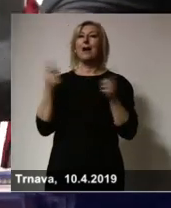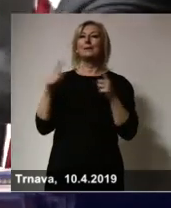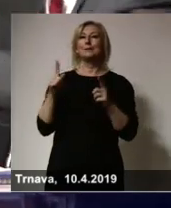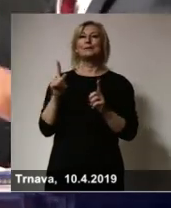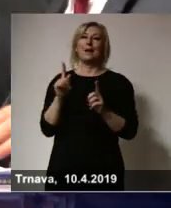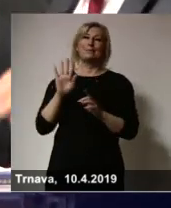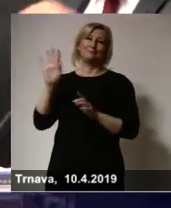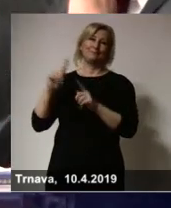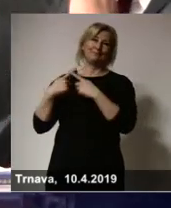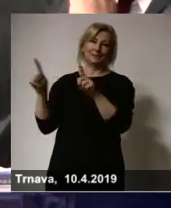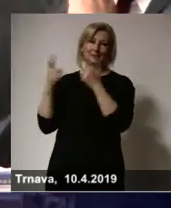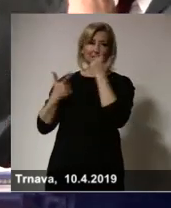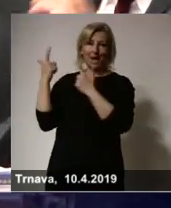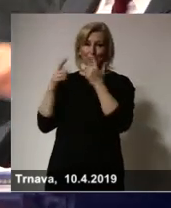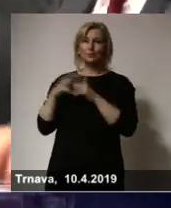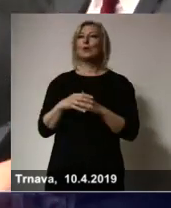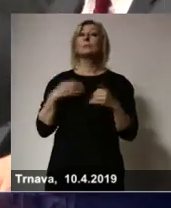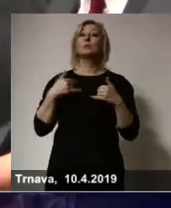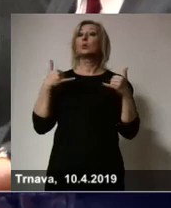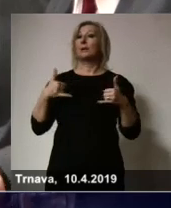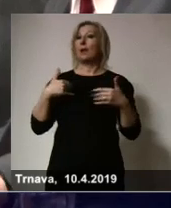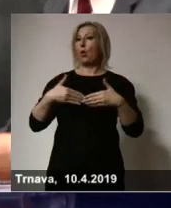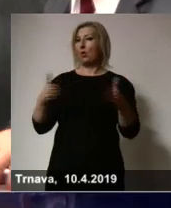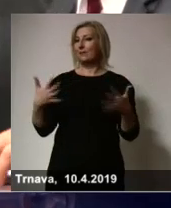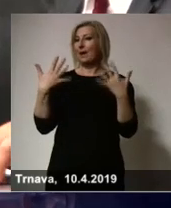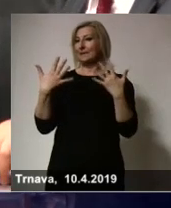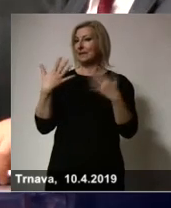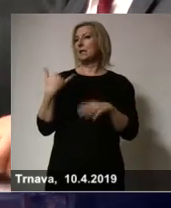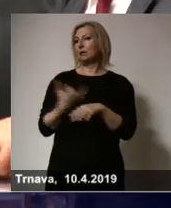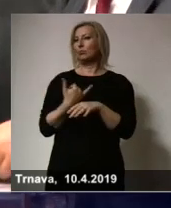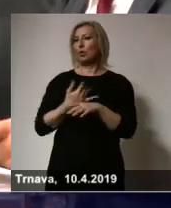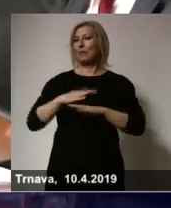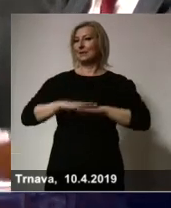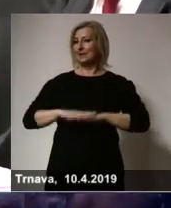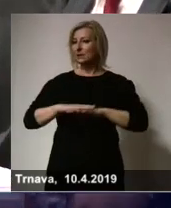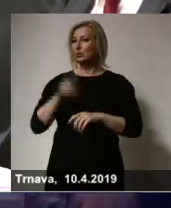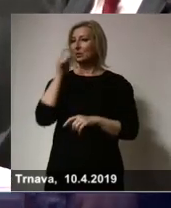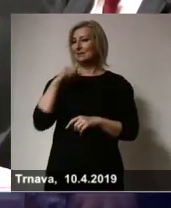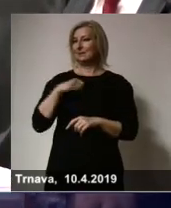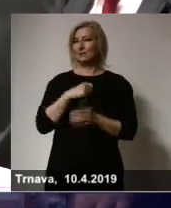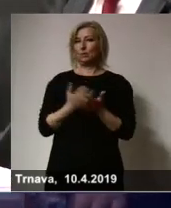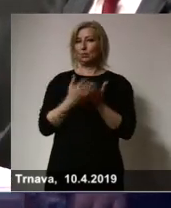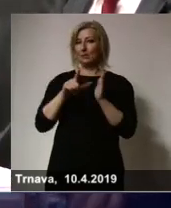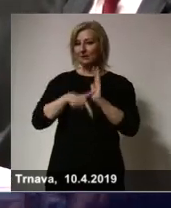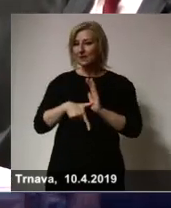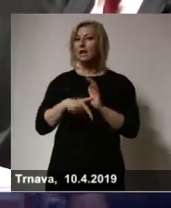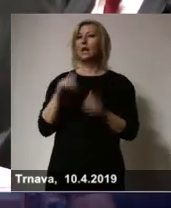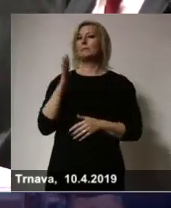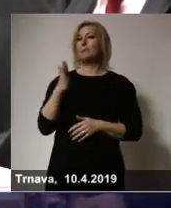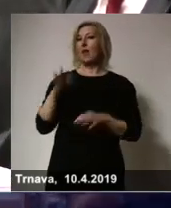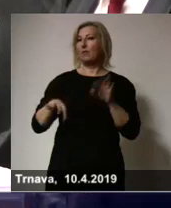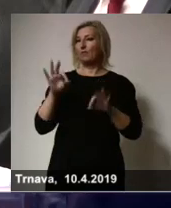páni poslanci, otváram týmto 10. riadne zasadnutie zastupiteľstva Trnavského samosprávneho kraja v našom 5. volebnom